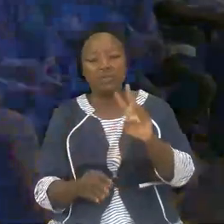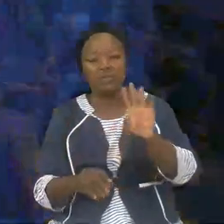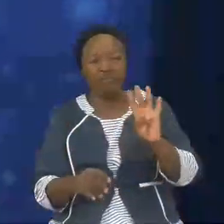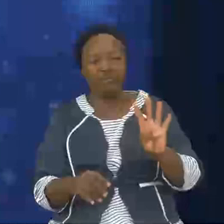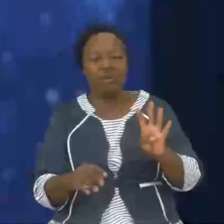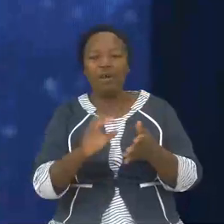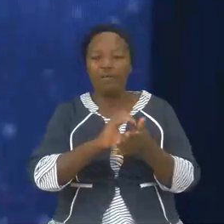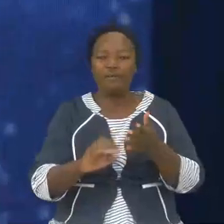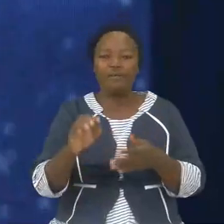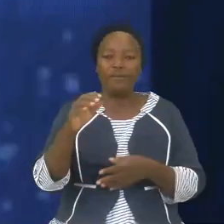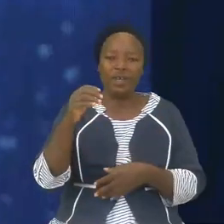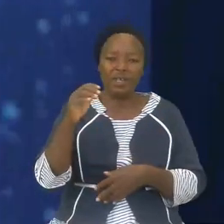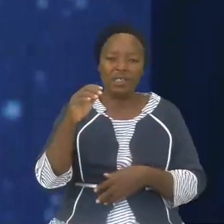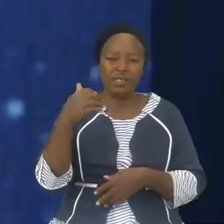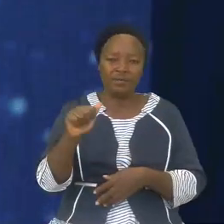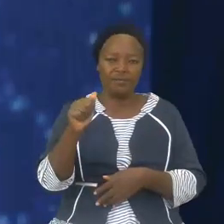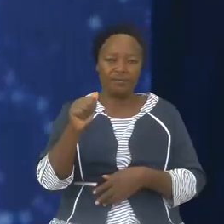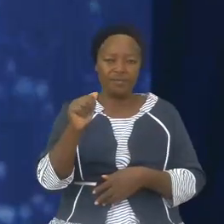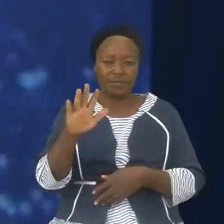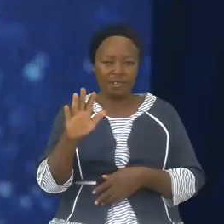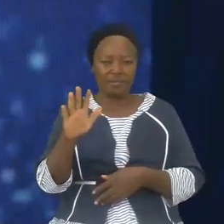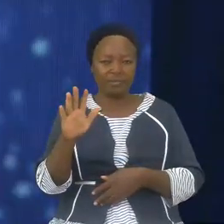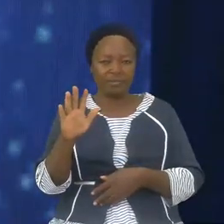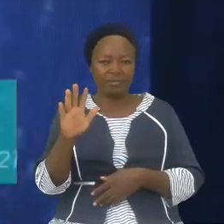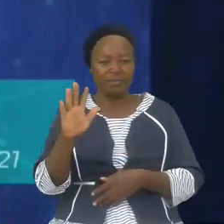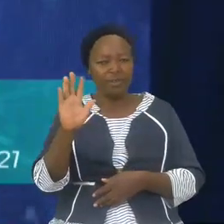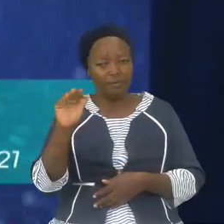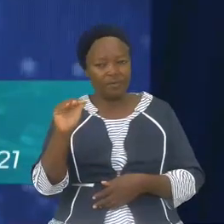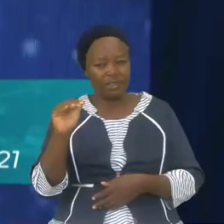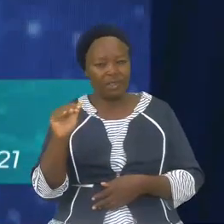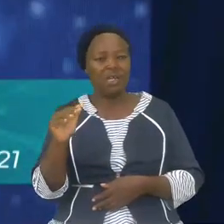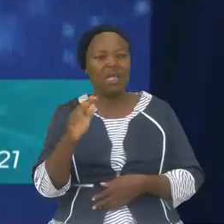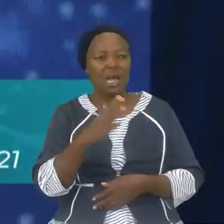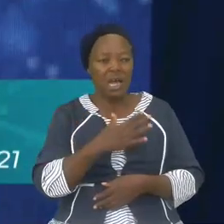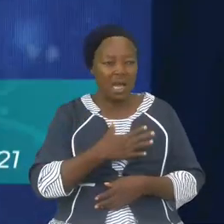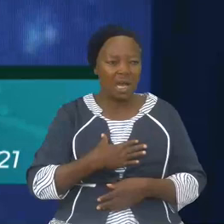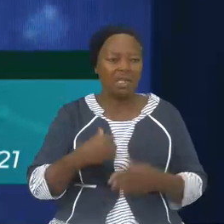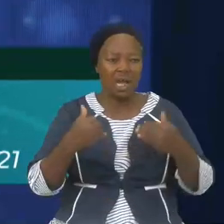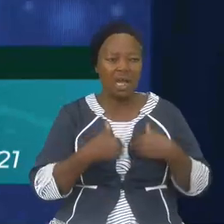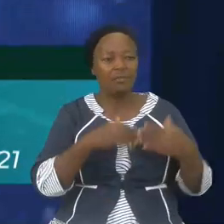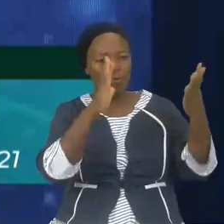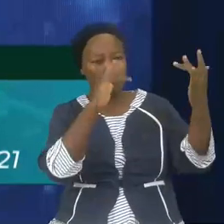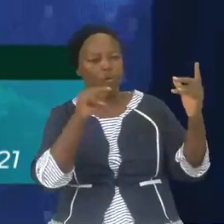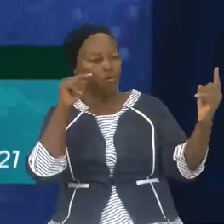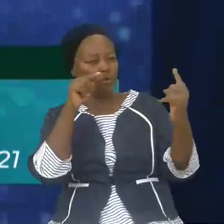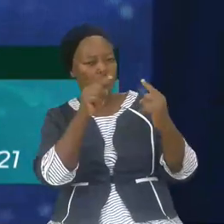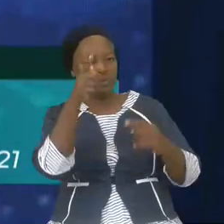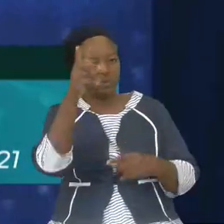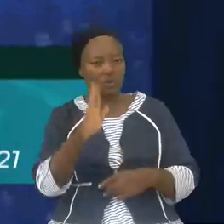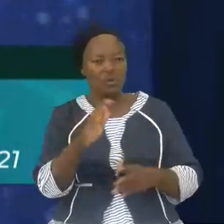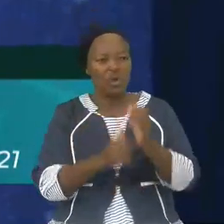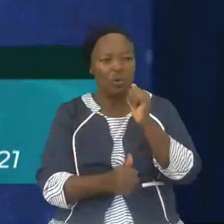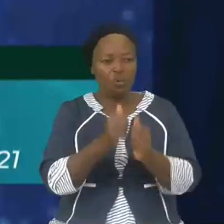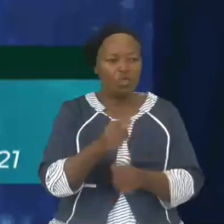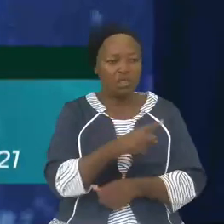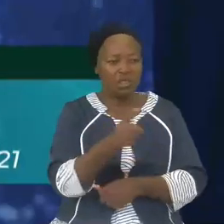Acte 24. Acte chapitre 24, 16. Acte 24,